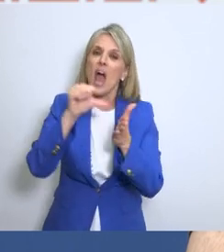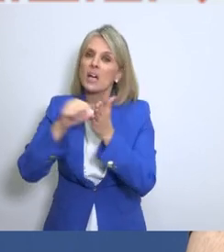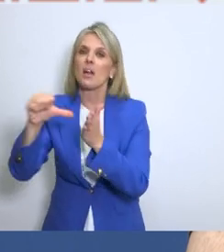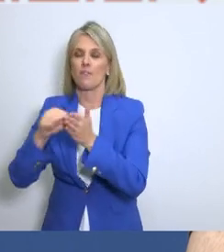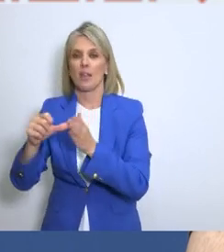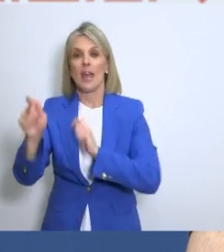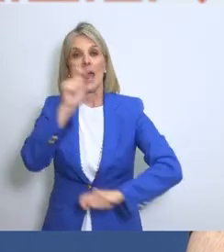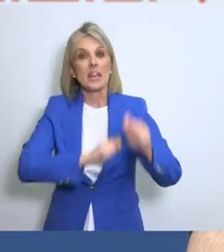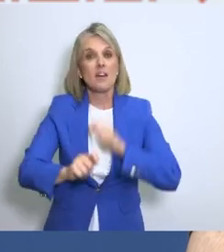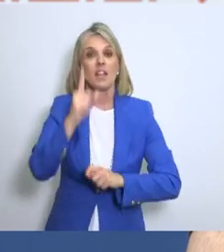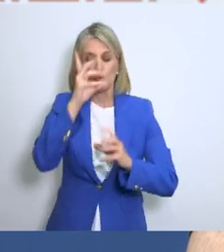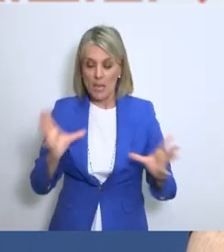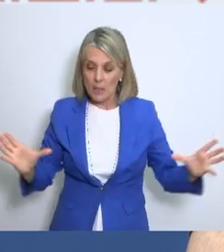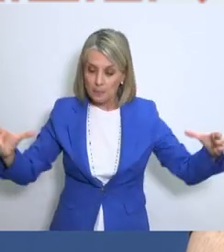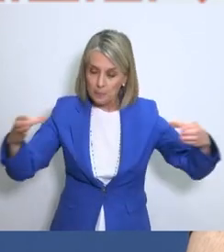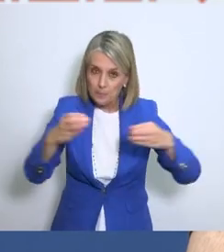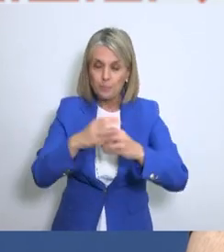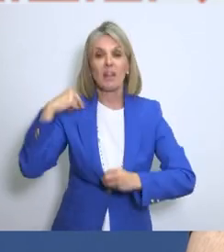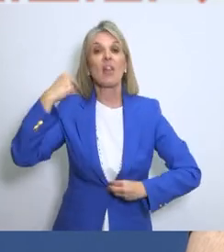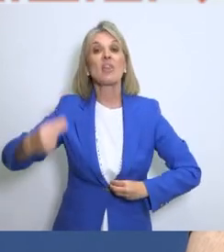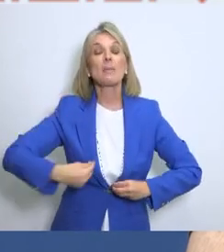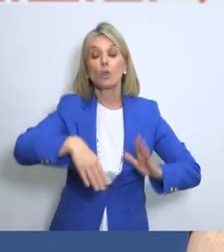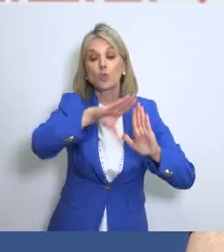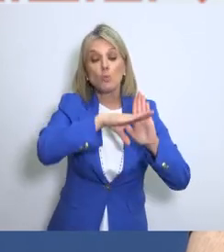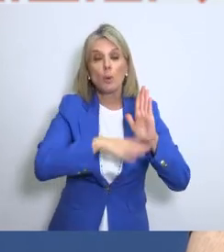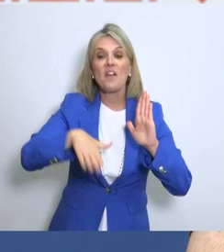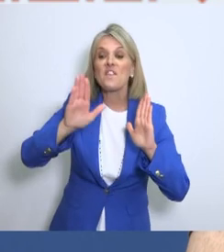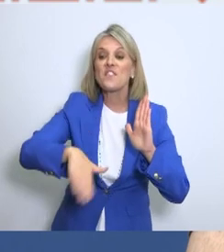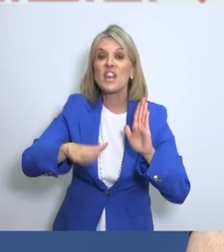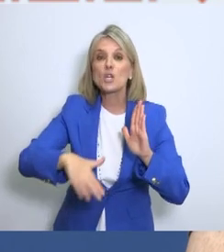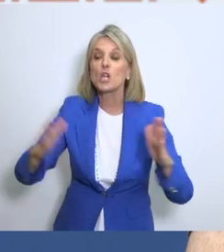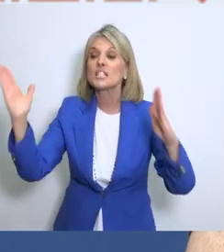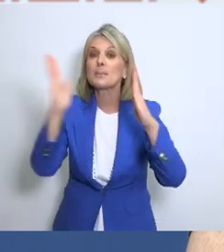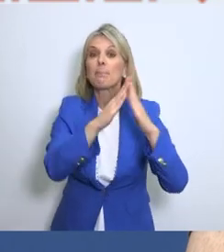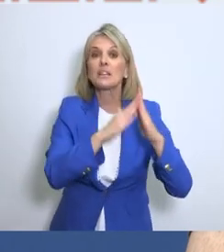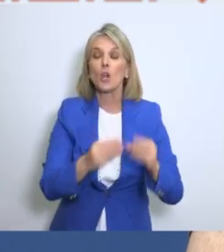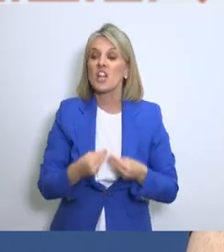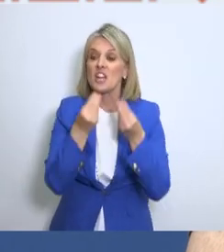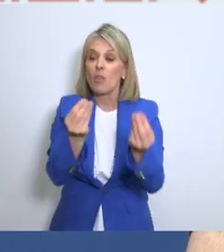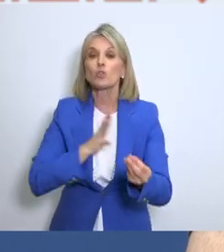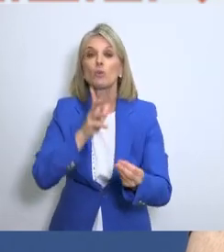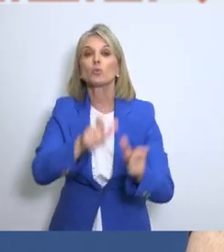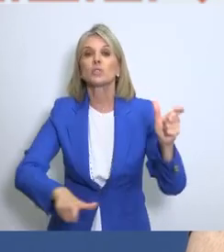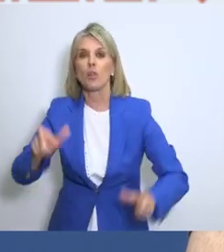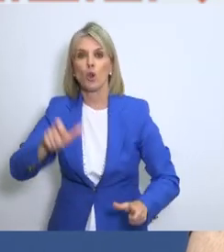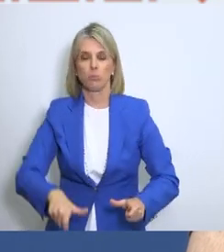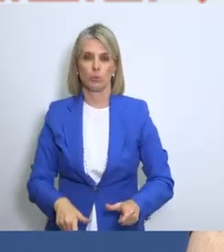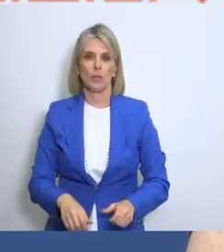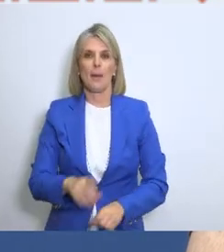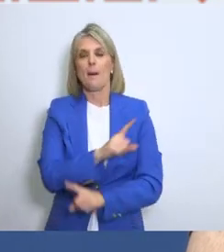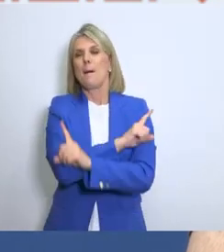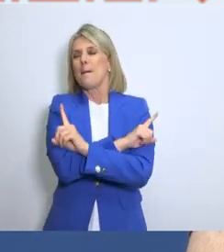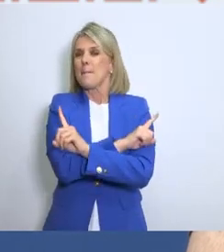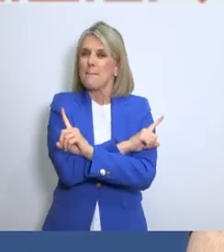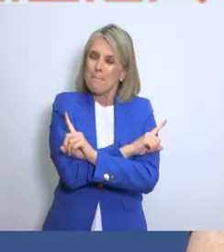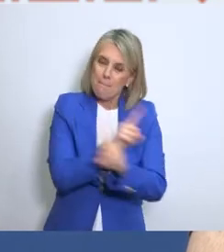μαζικό δημόσιο πρόγραμμα κατασκευής φτηνών λαϊκών κατοικιών. Στόπ στις ιδιωτικοποιήσεις.